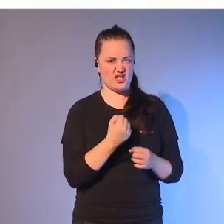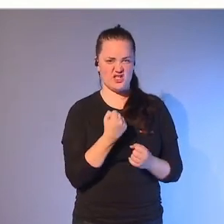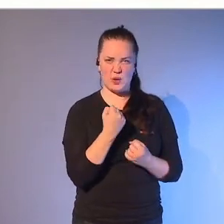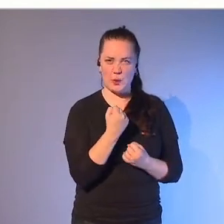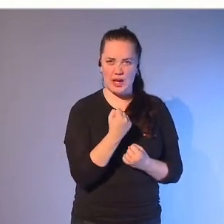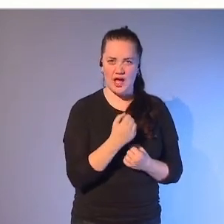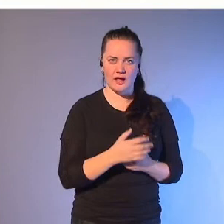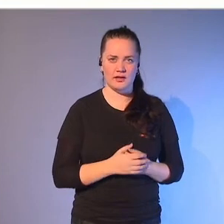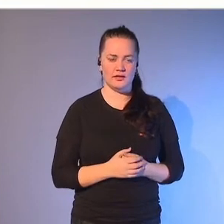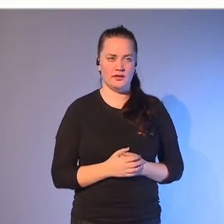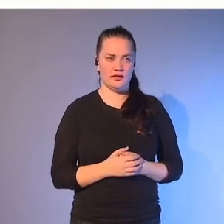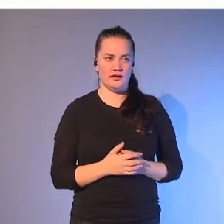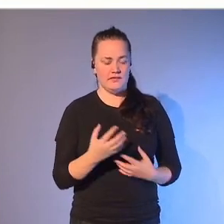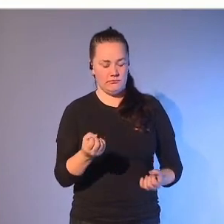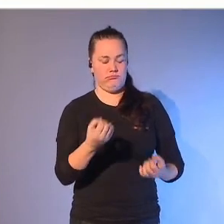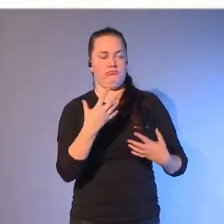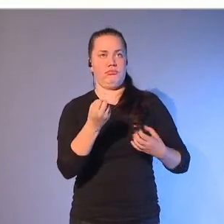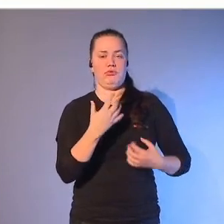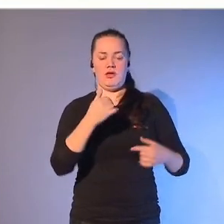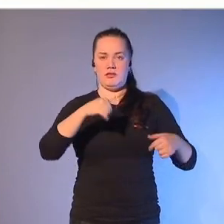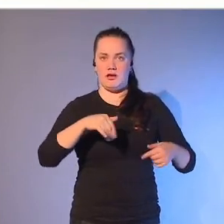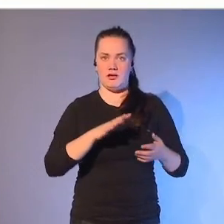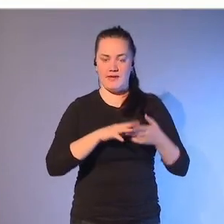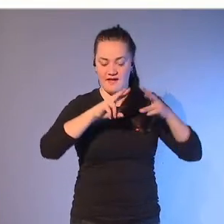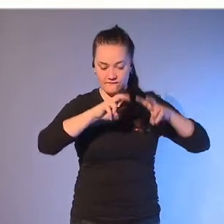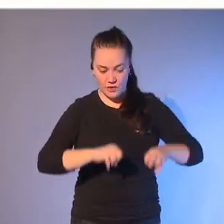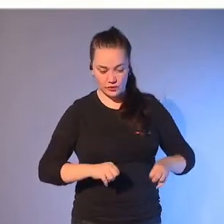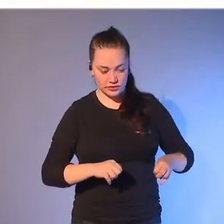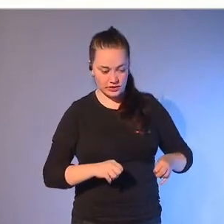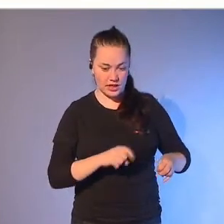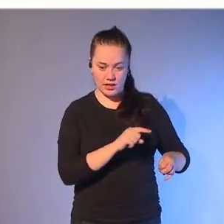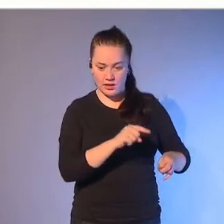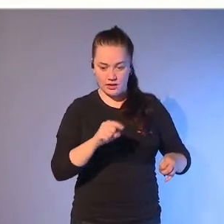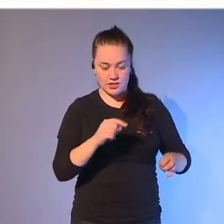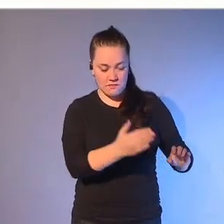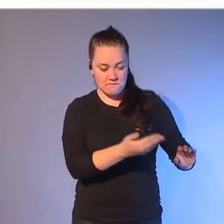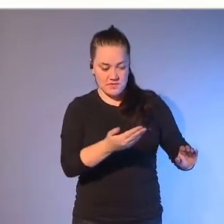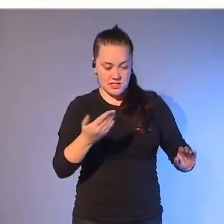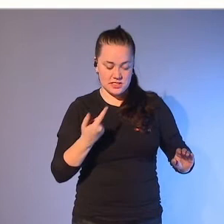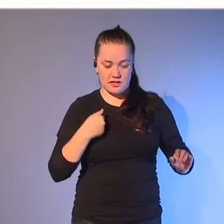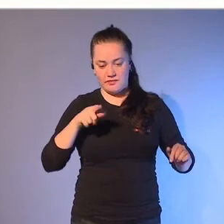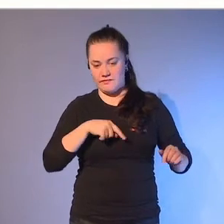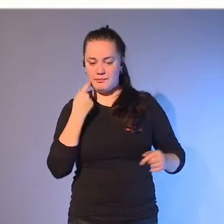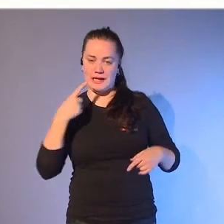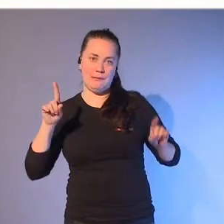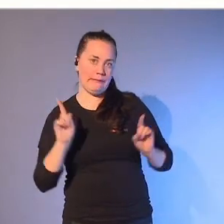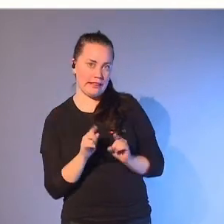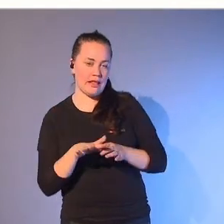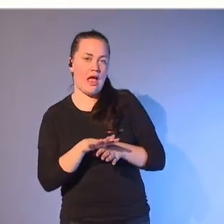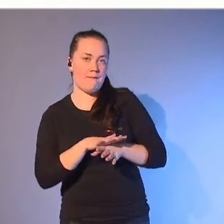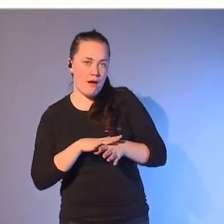måte. Altså vi overveldes jo i dag av forskning som peker på at man blir mindre